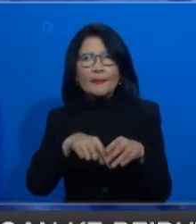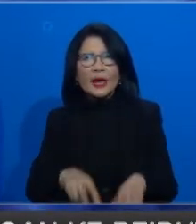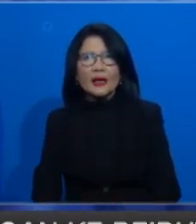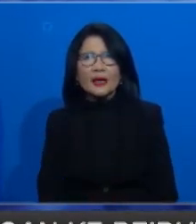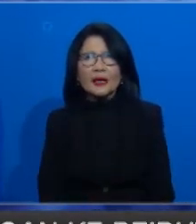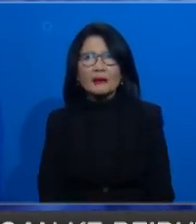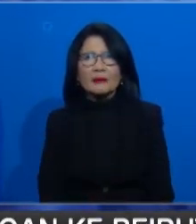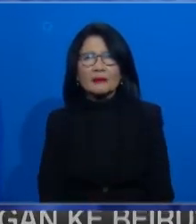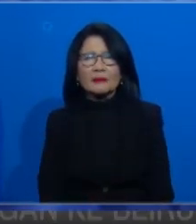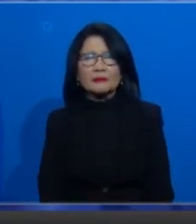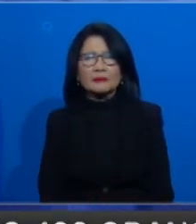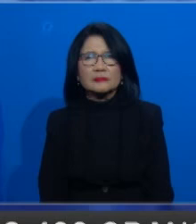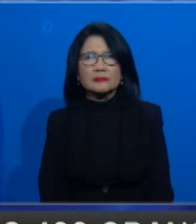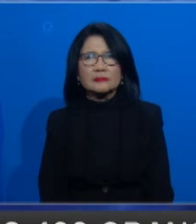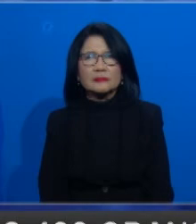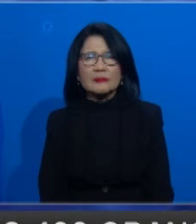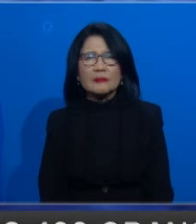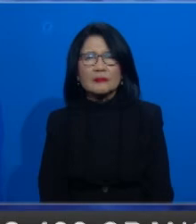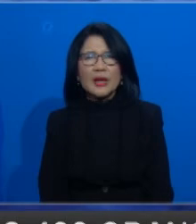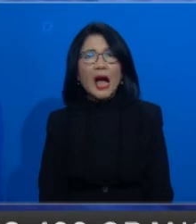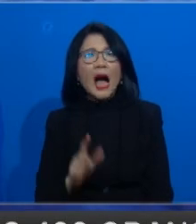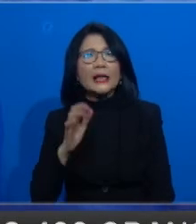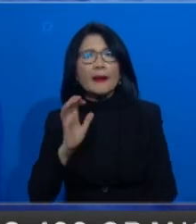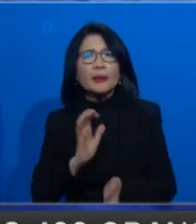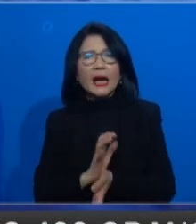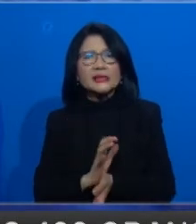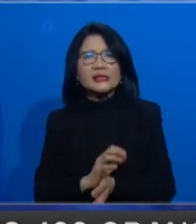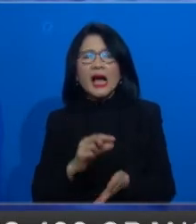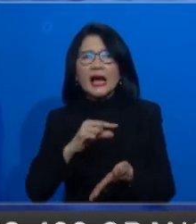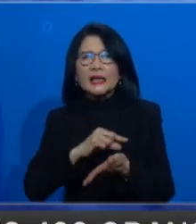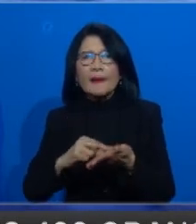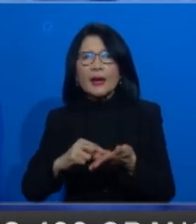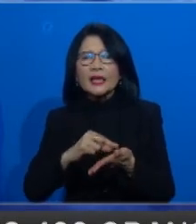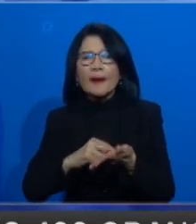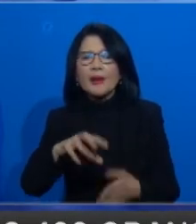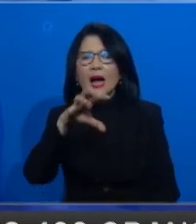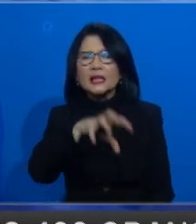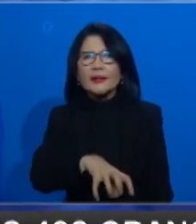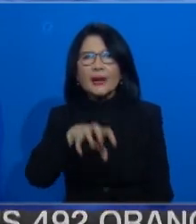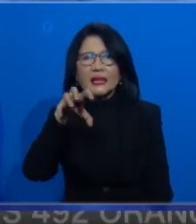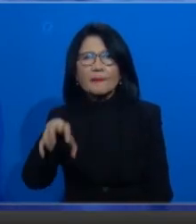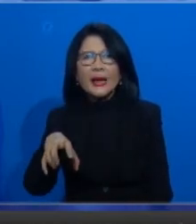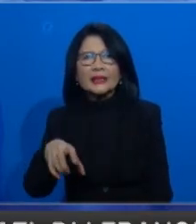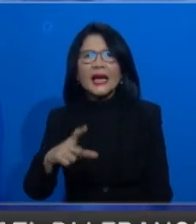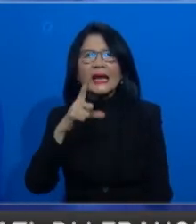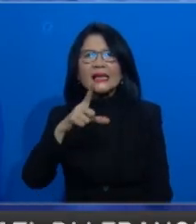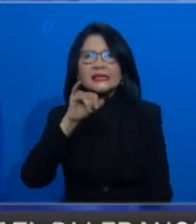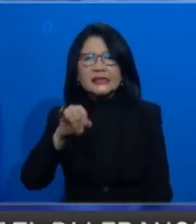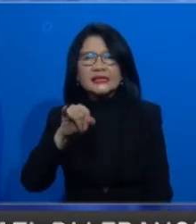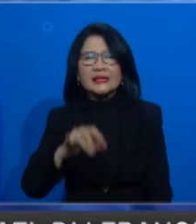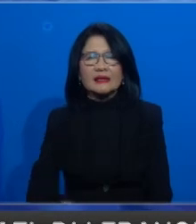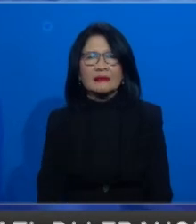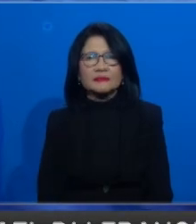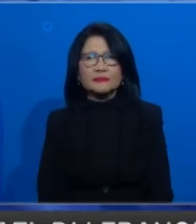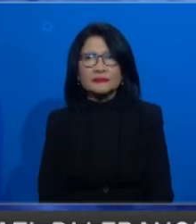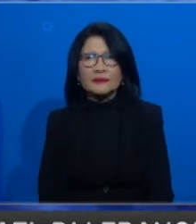yang sifatnya geologis tentu meninggalkan nama-nama tempat yang berakhir dengan Ci seperti itu.